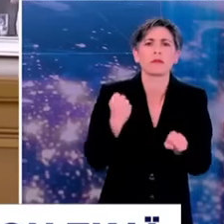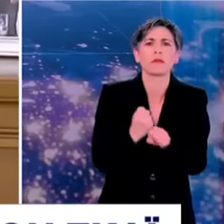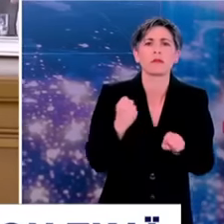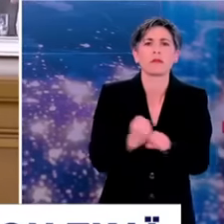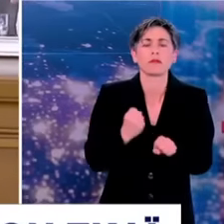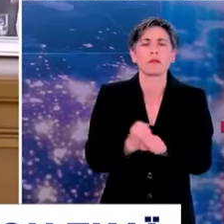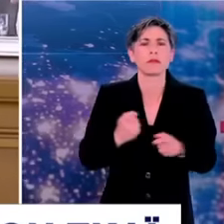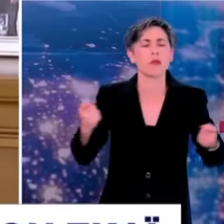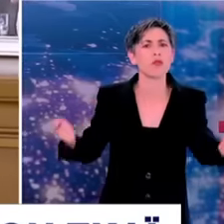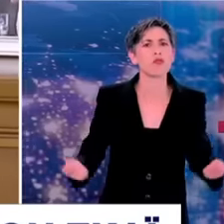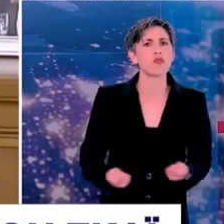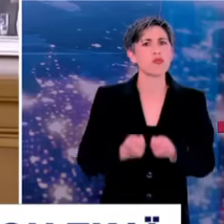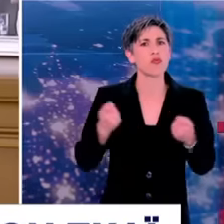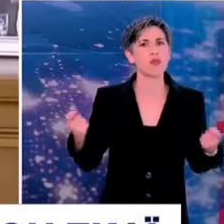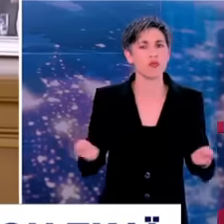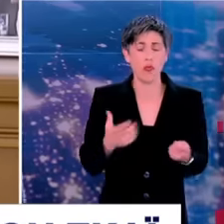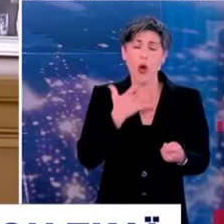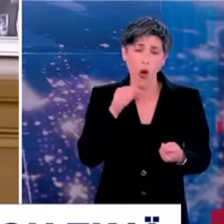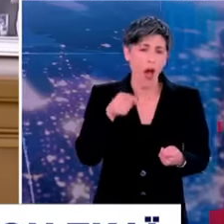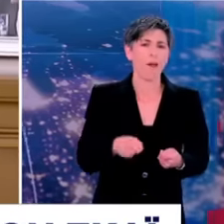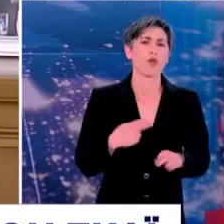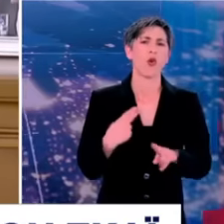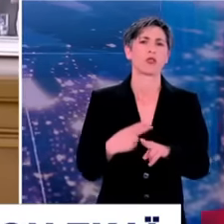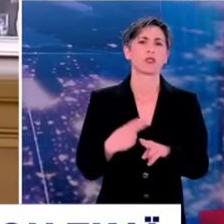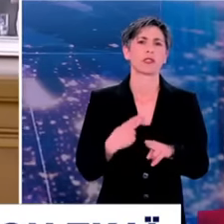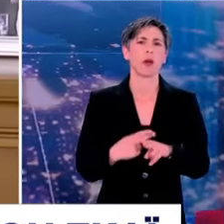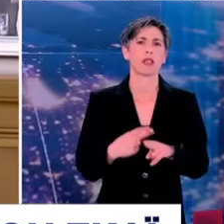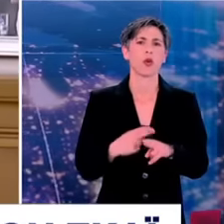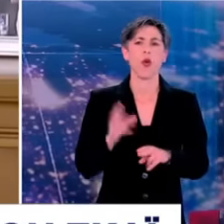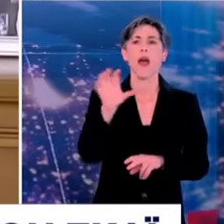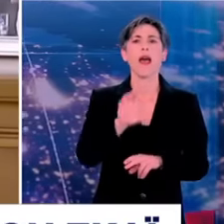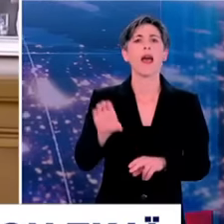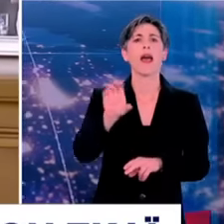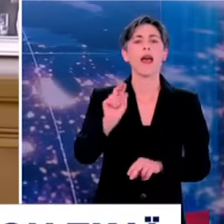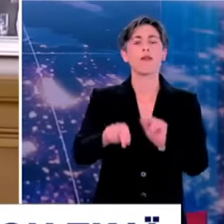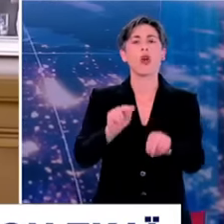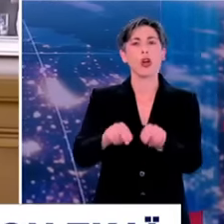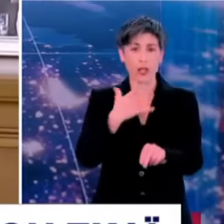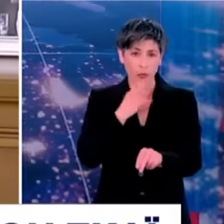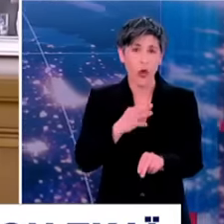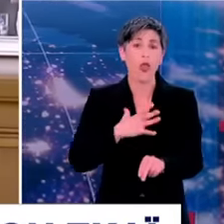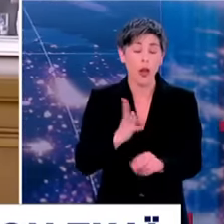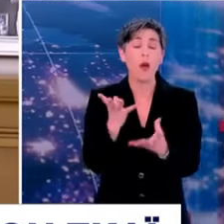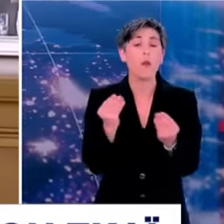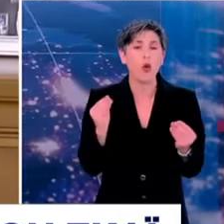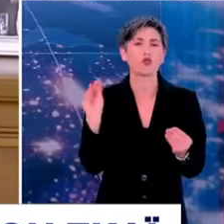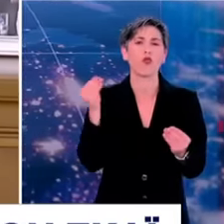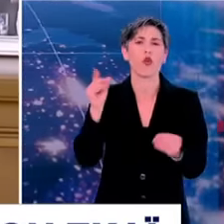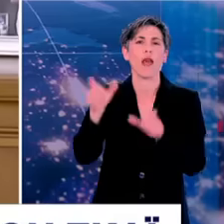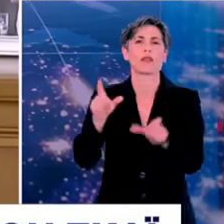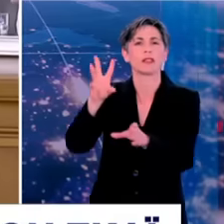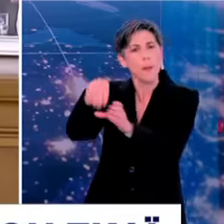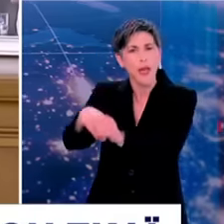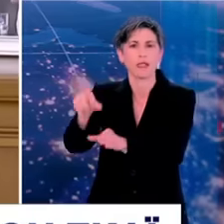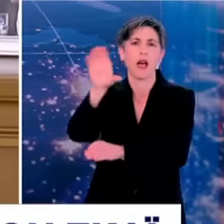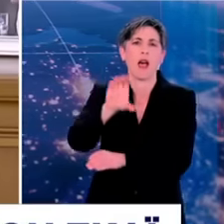τελικά το πραγματικό ζητούμενο των ευρωεκλογών. Πόσους ευρωβουλευτές θα εκλέξουμε και πόσο δυναμικά η Νέα Δημοκρατία θα